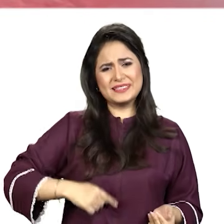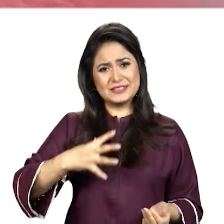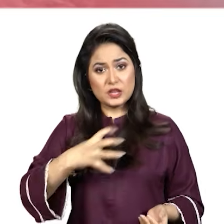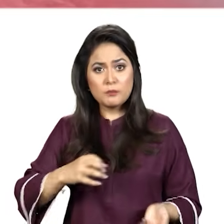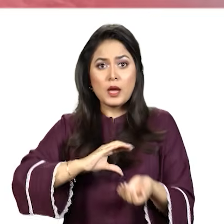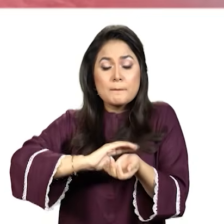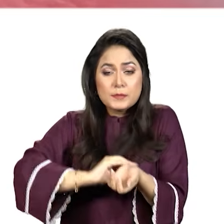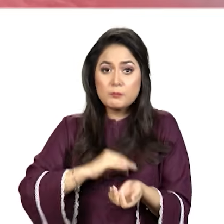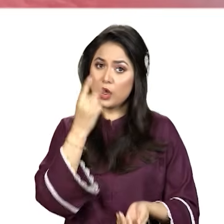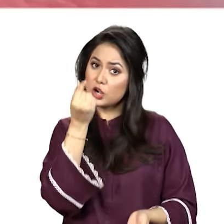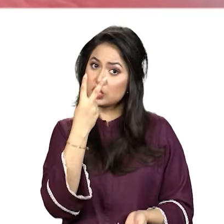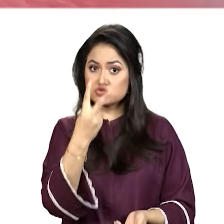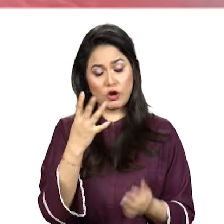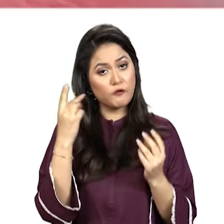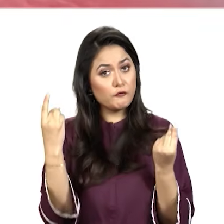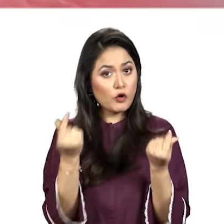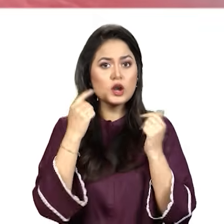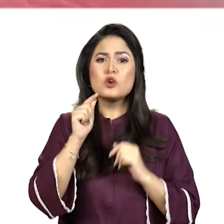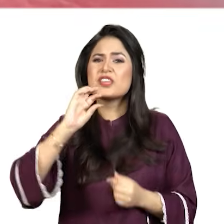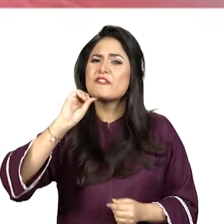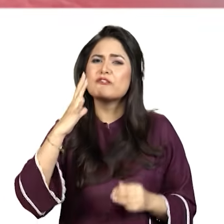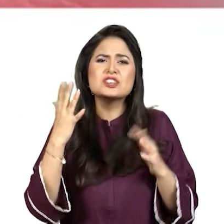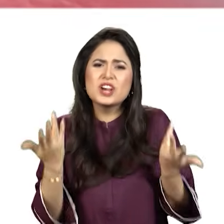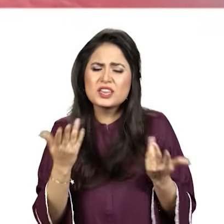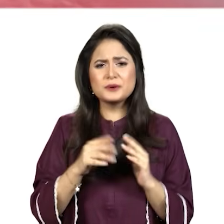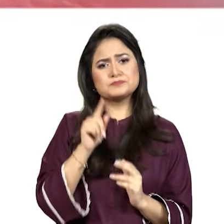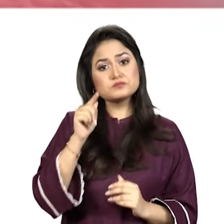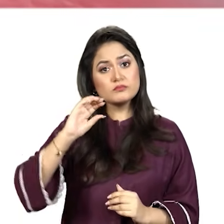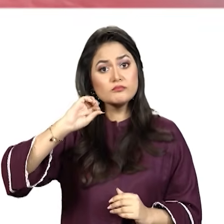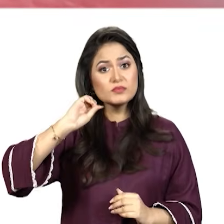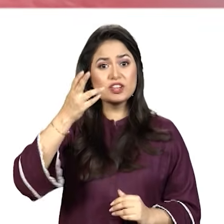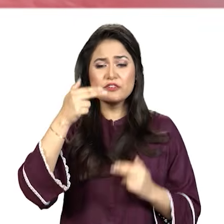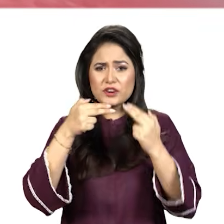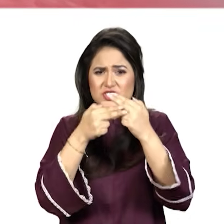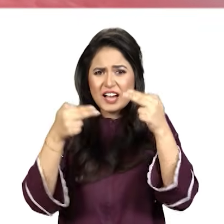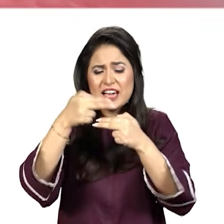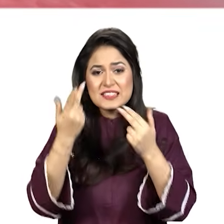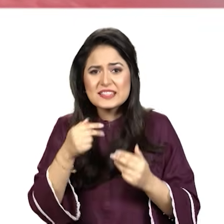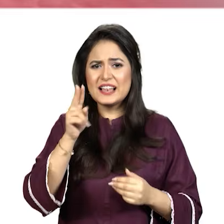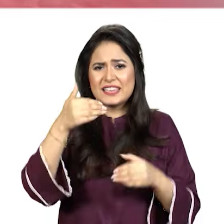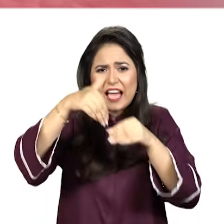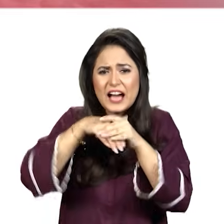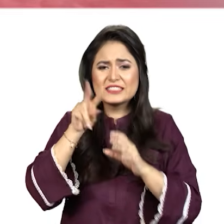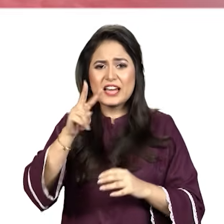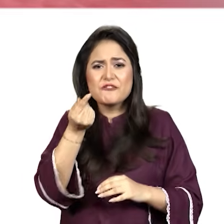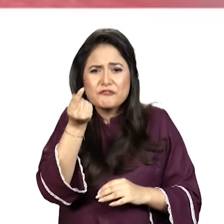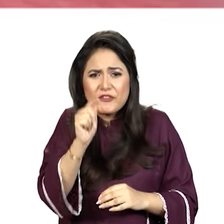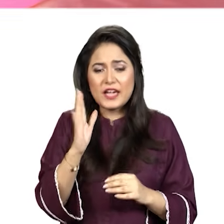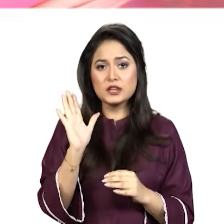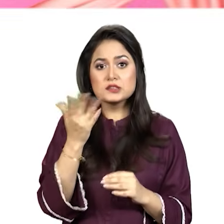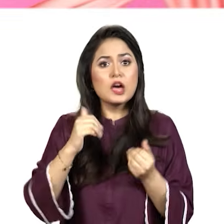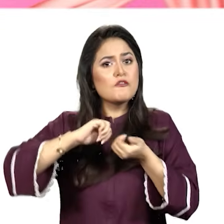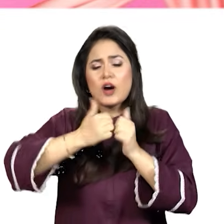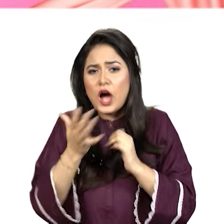की निशानदेही होती है। इसकी कुछ वजूहात हैं। टॉक्सोप्लाज्मोसिस पैथोजेंस या वायरस प्लासेंटा की प्रोटेक्टिव लेयर्स को